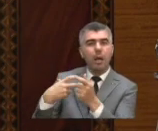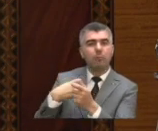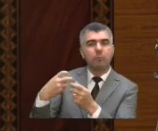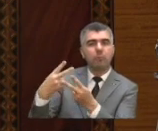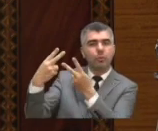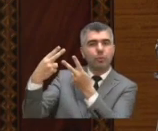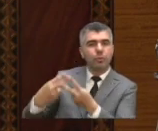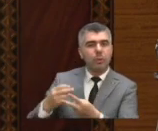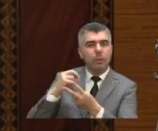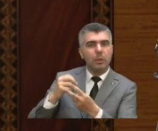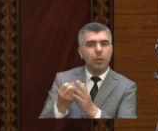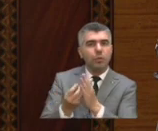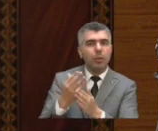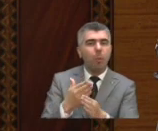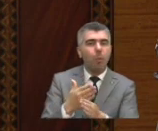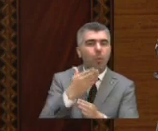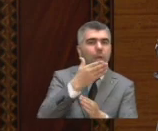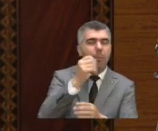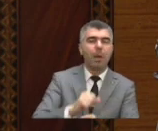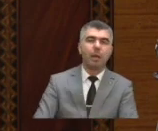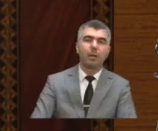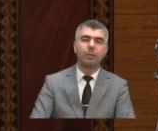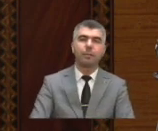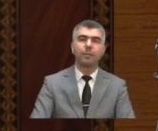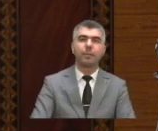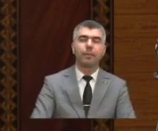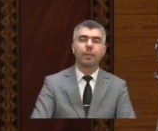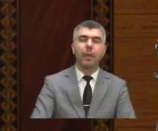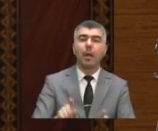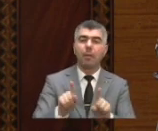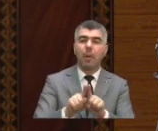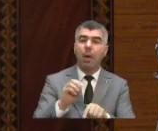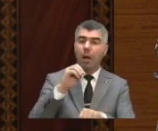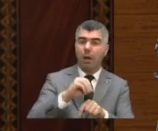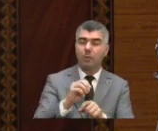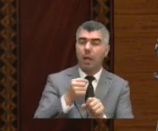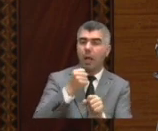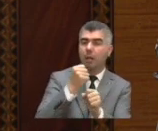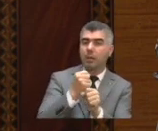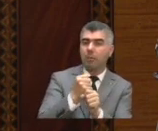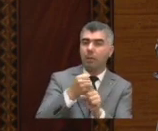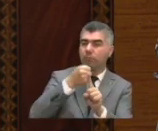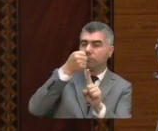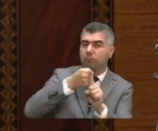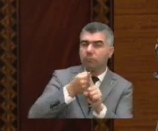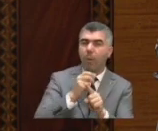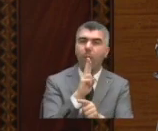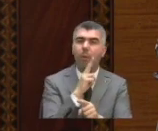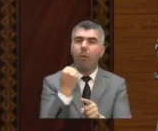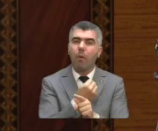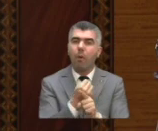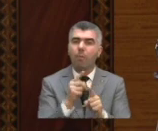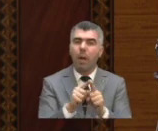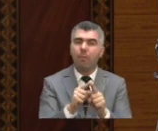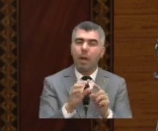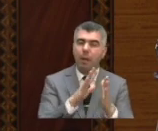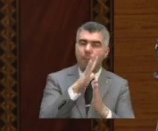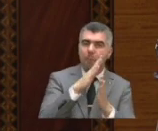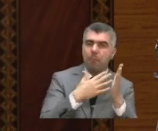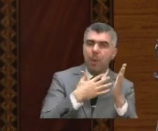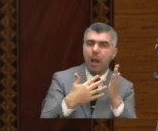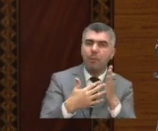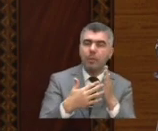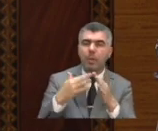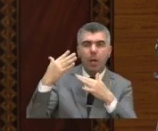المجال الواعد وعلى صعيد اخر ستعمل الحكومه على مواصله تنزيل خارطه الطريق الاستراتيجيه للقطاع